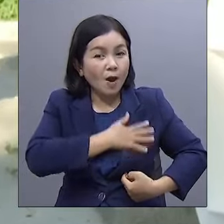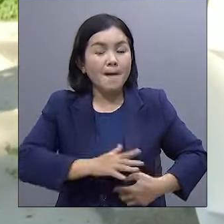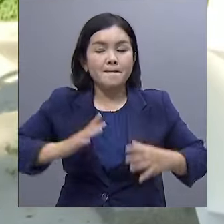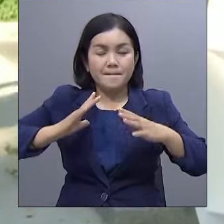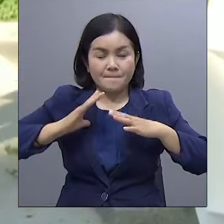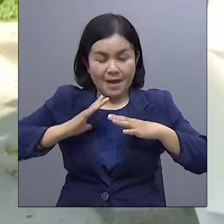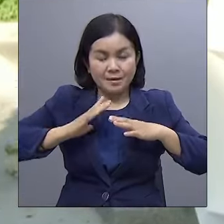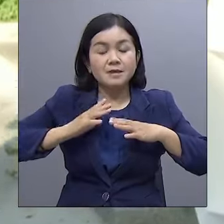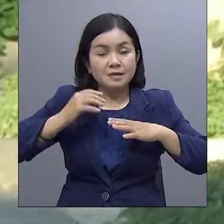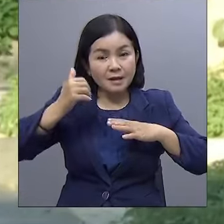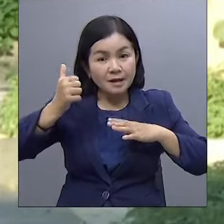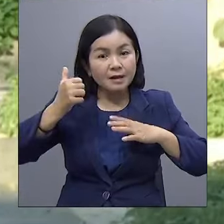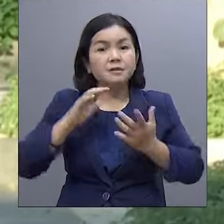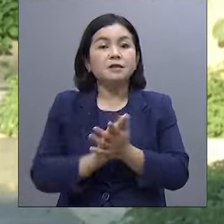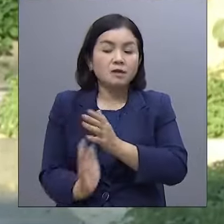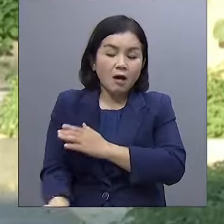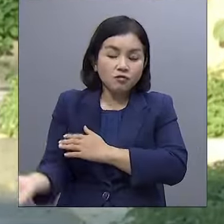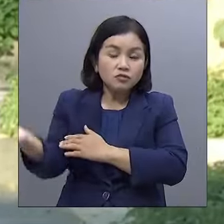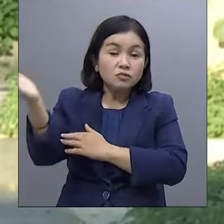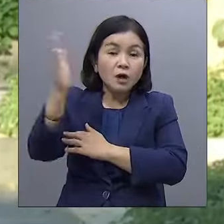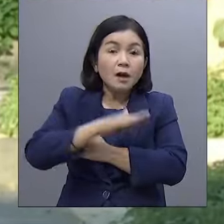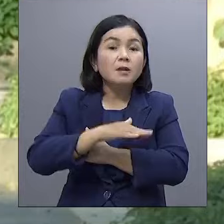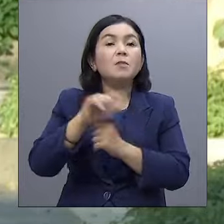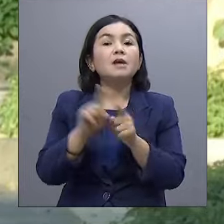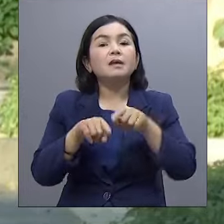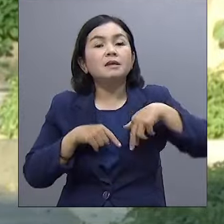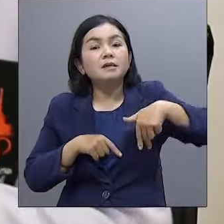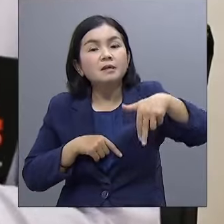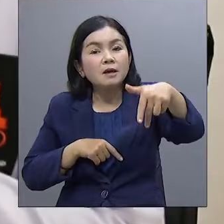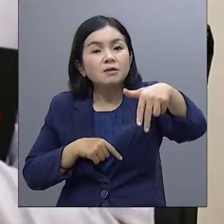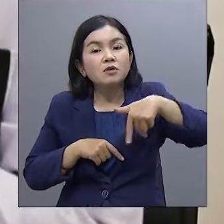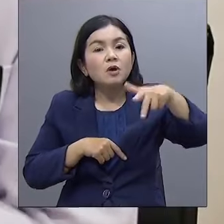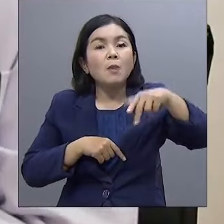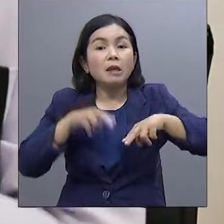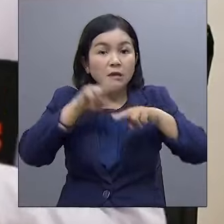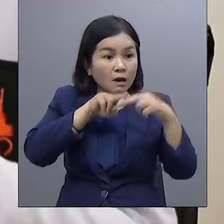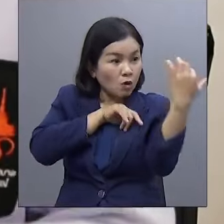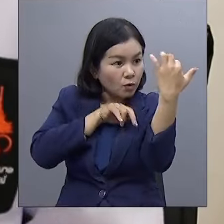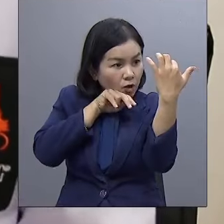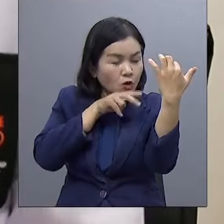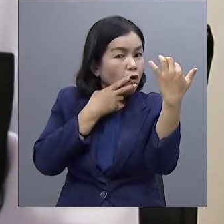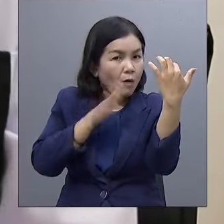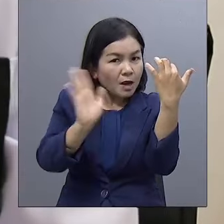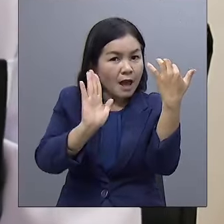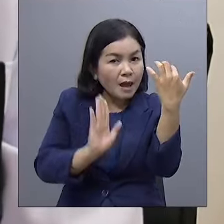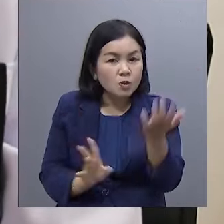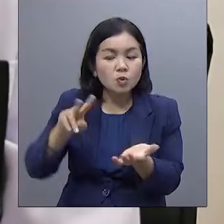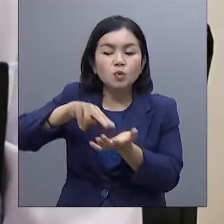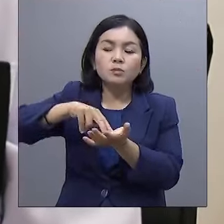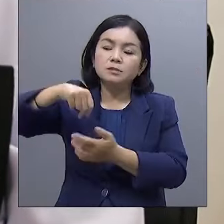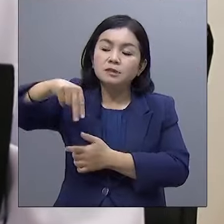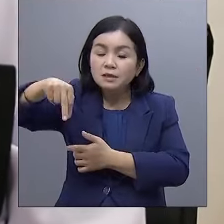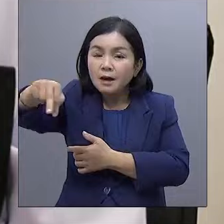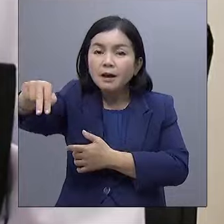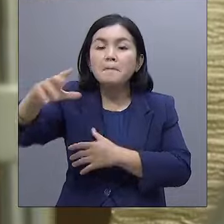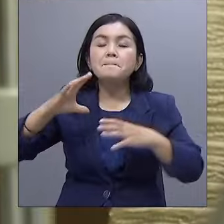พออาจจะในระหว่างวันเนี่ยเราก็มีการหลับตาหรือเดินเปลี่ยนอิริยาบถบ้างไม่ใช่ว่าดูแต่หน้าจอคอมหรือดูแต่มือถืออย่างเงี้ยครับครับก็จะ